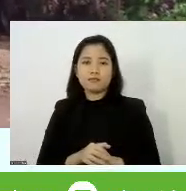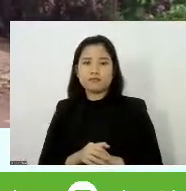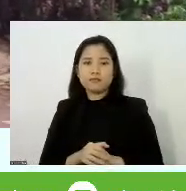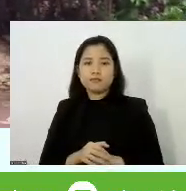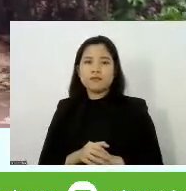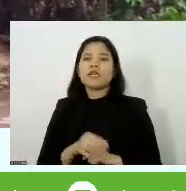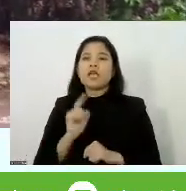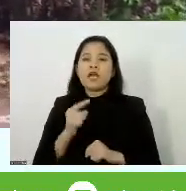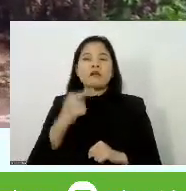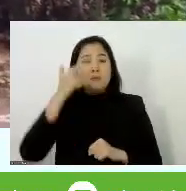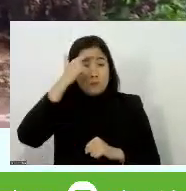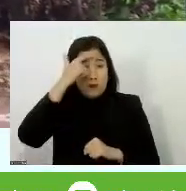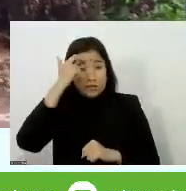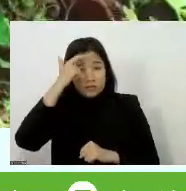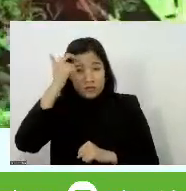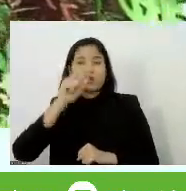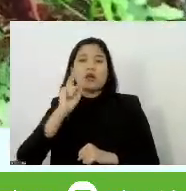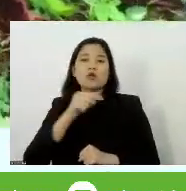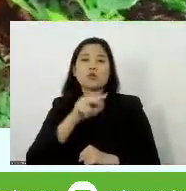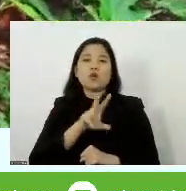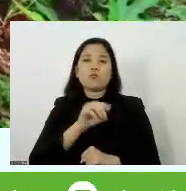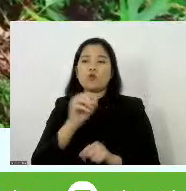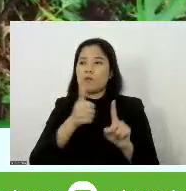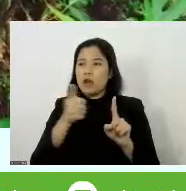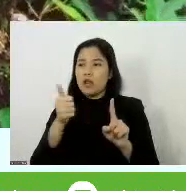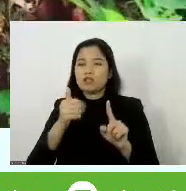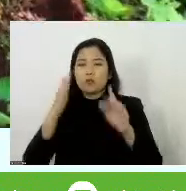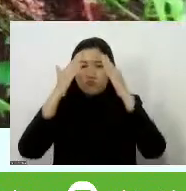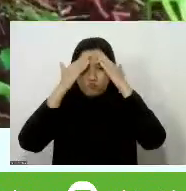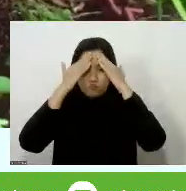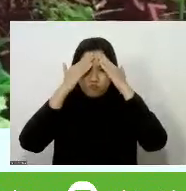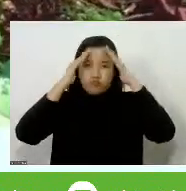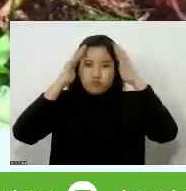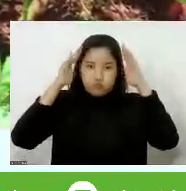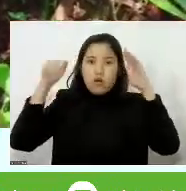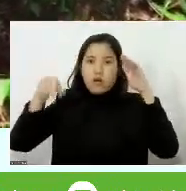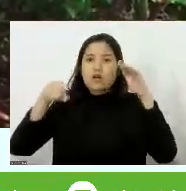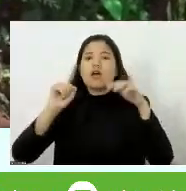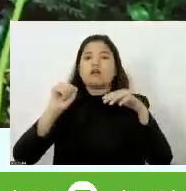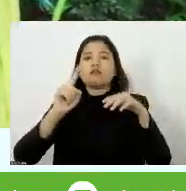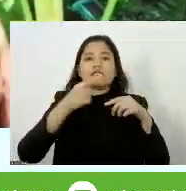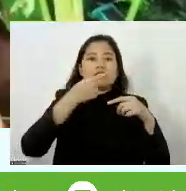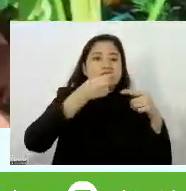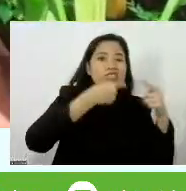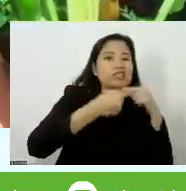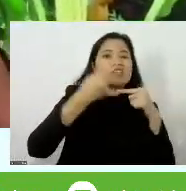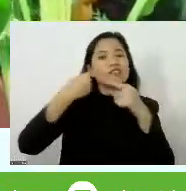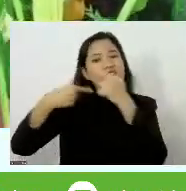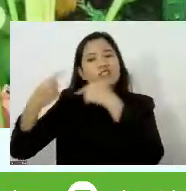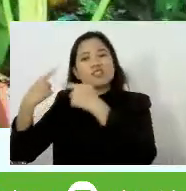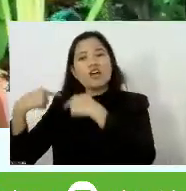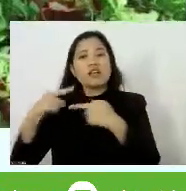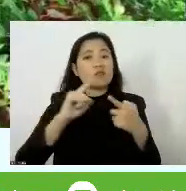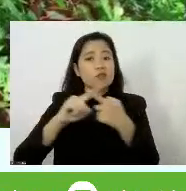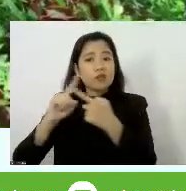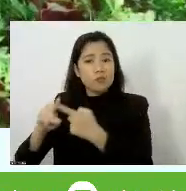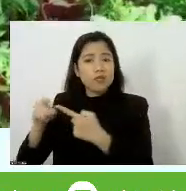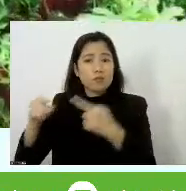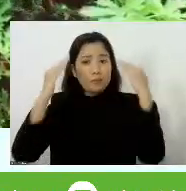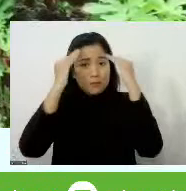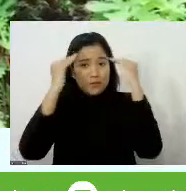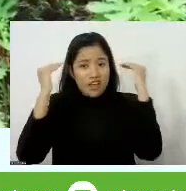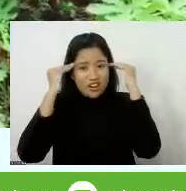perlahan jadi lebih terbuka dan mendengarkan cepat cerita dari teman-teman petani di lapangan dan